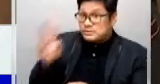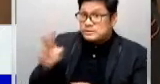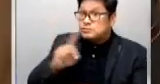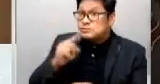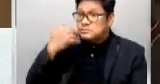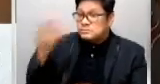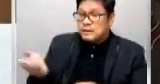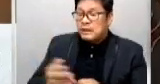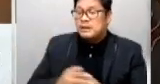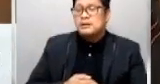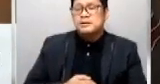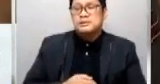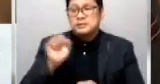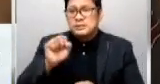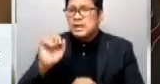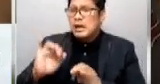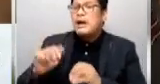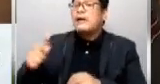Paano ho binaril?